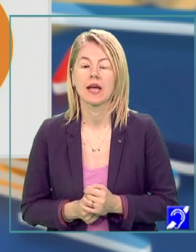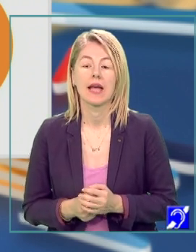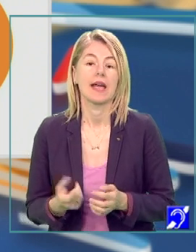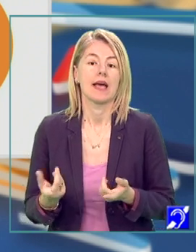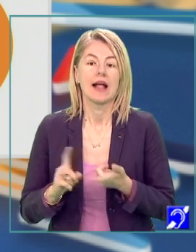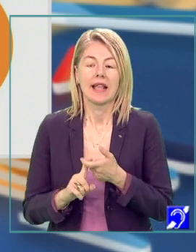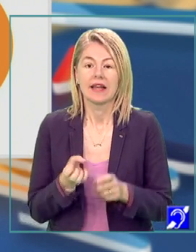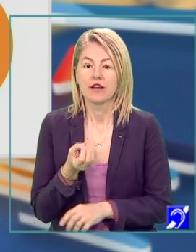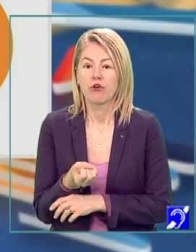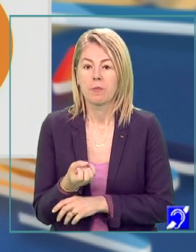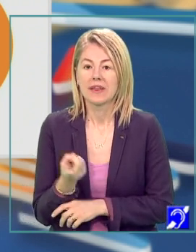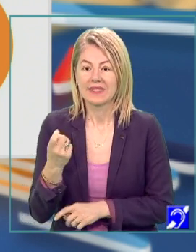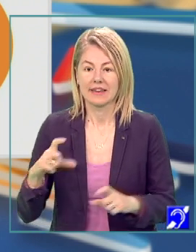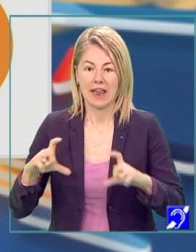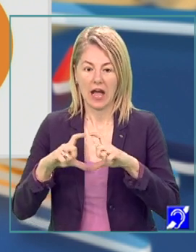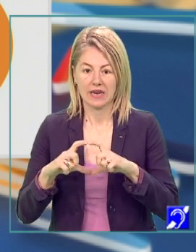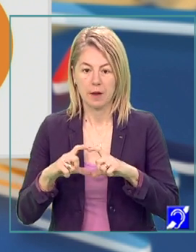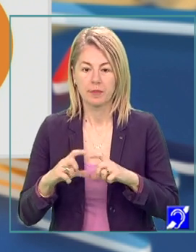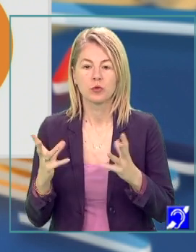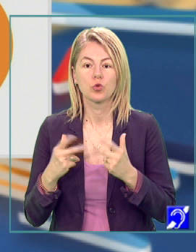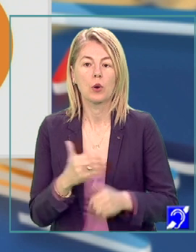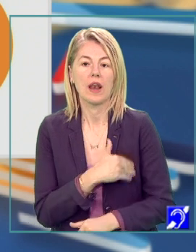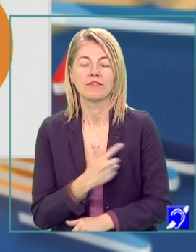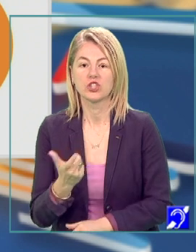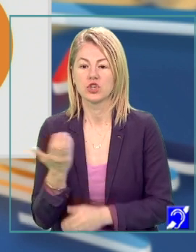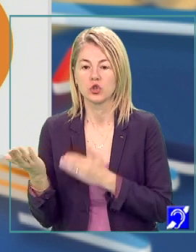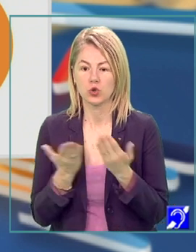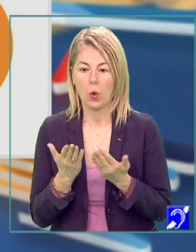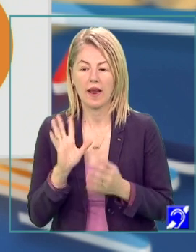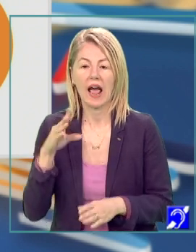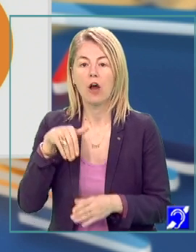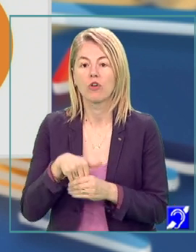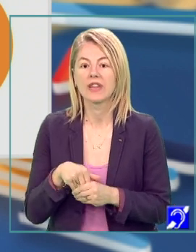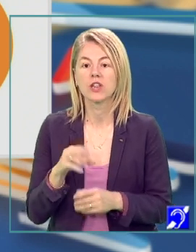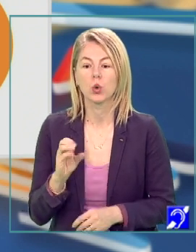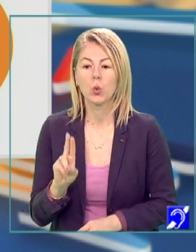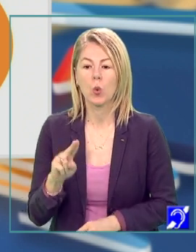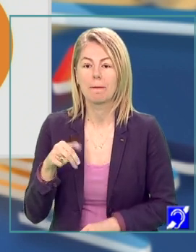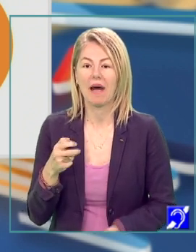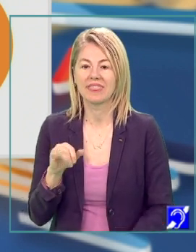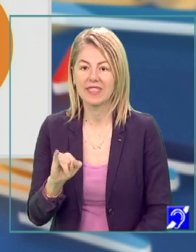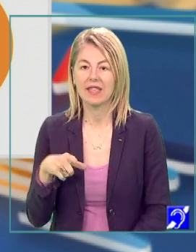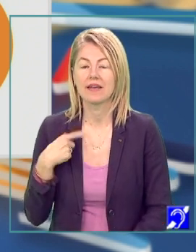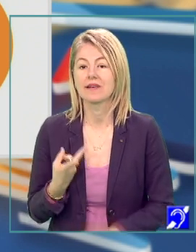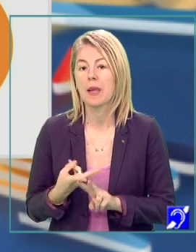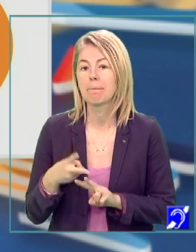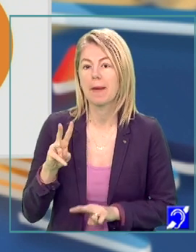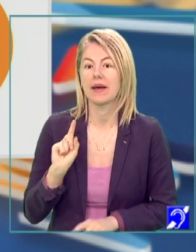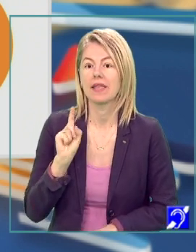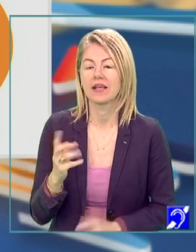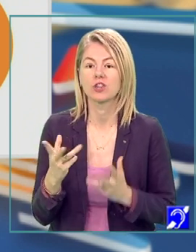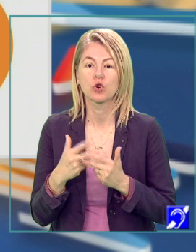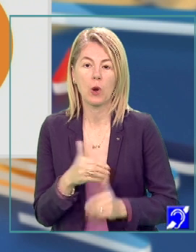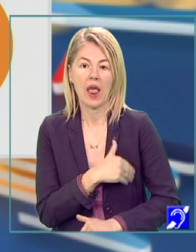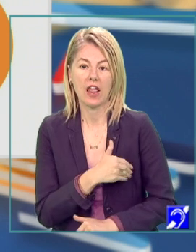Conform informațiilor din diagramă, numărul elevilor din școală care au votat cu Matei este mai mare decât